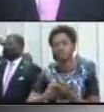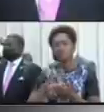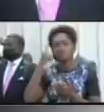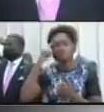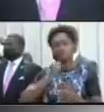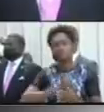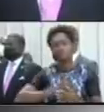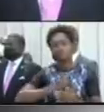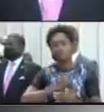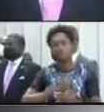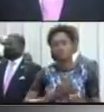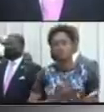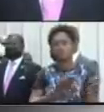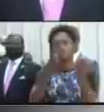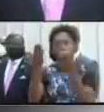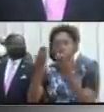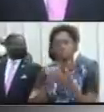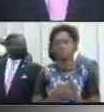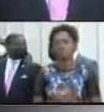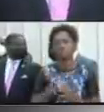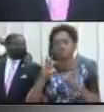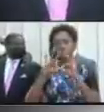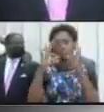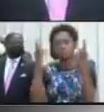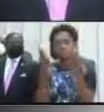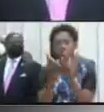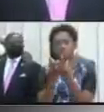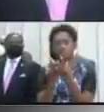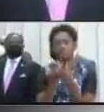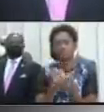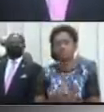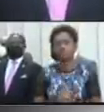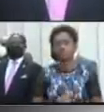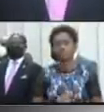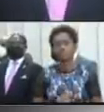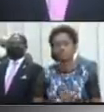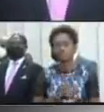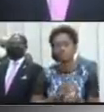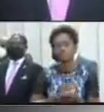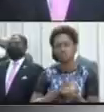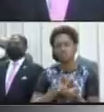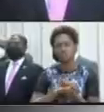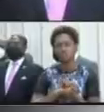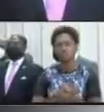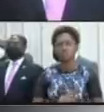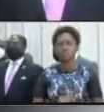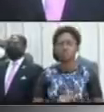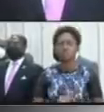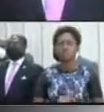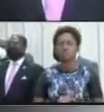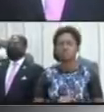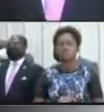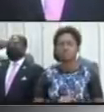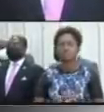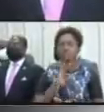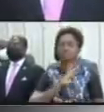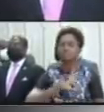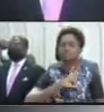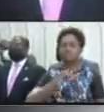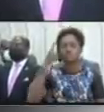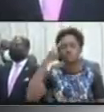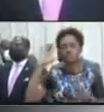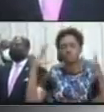nous. Bayou. By famille médecin. Je profite pour féliciter